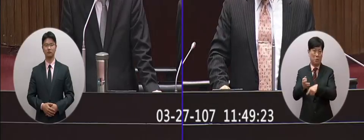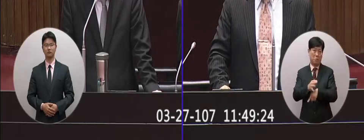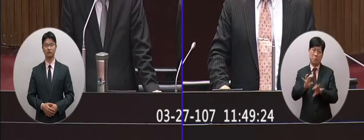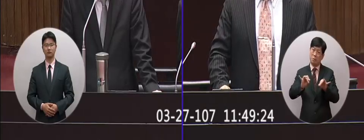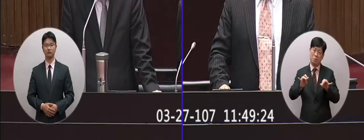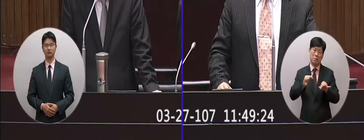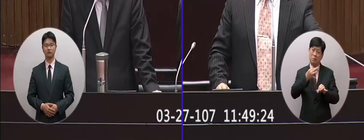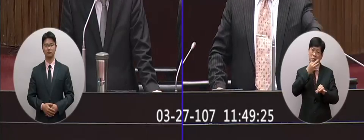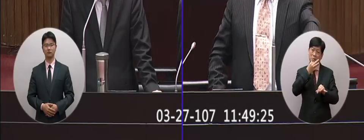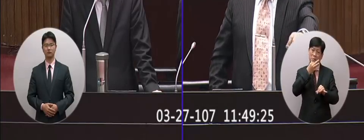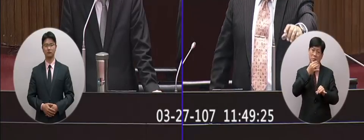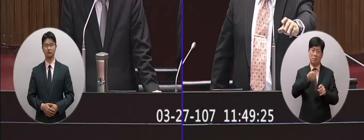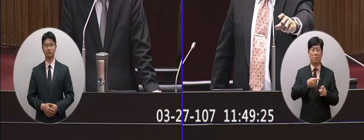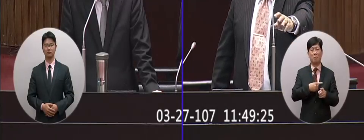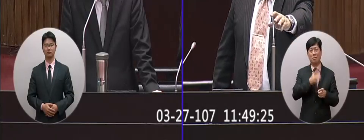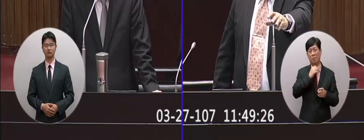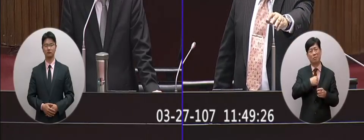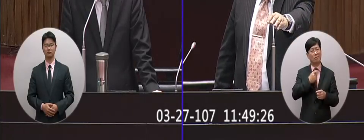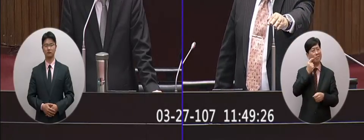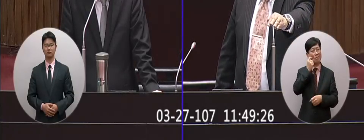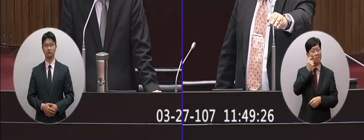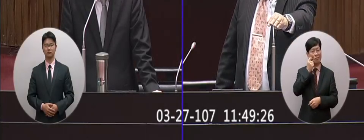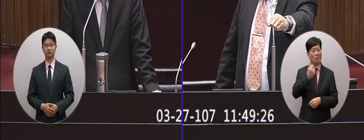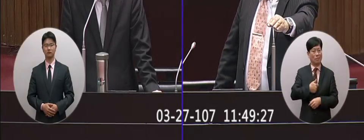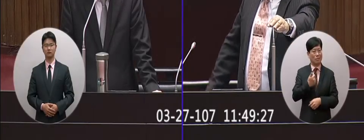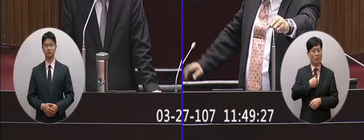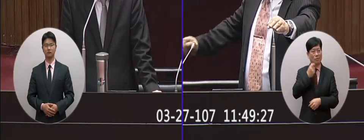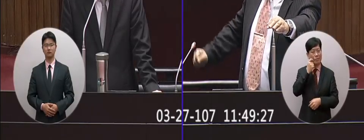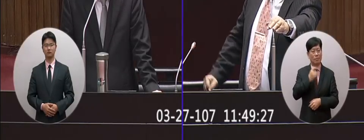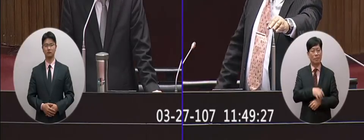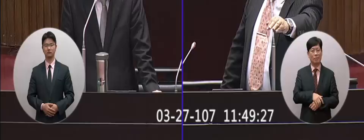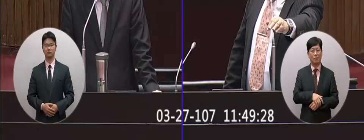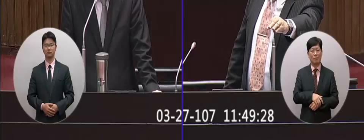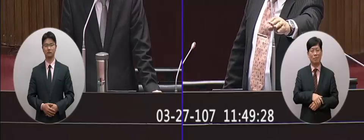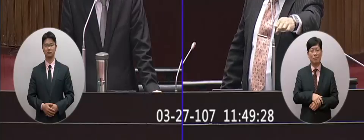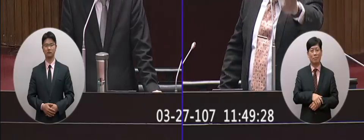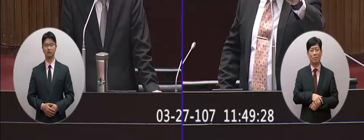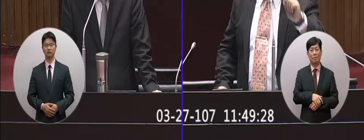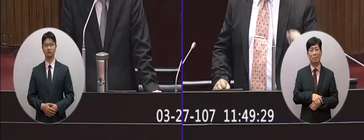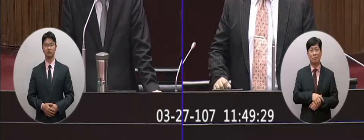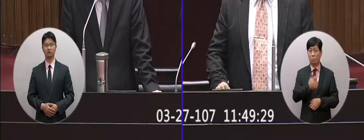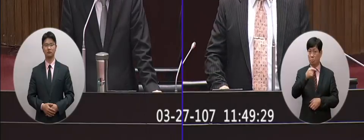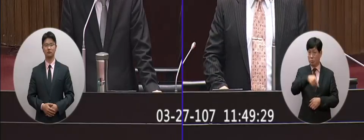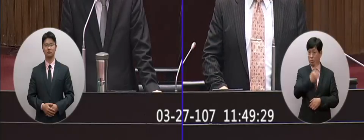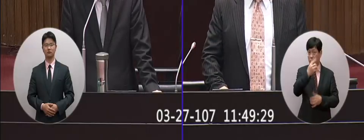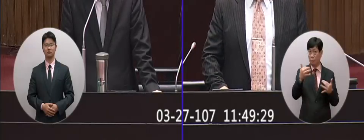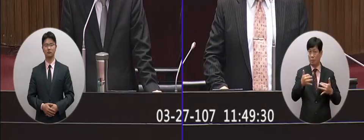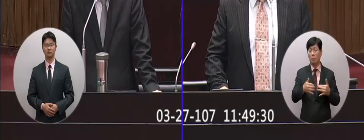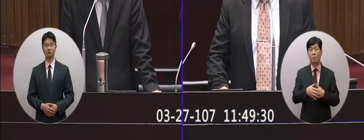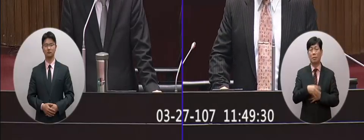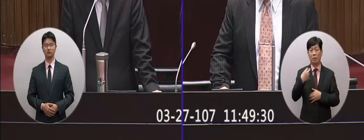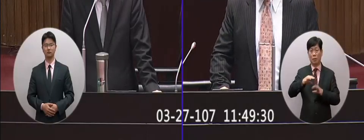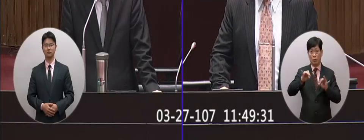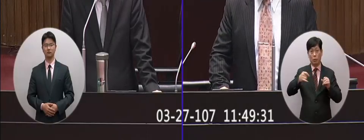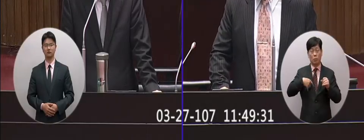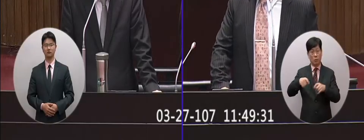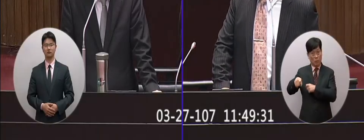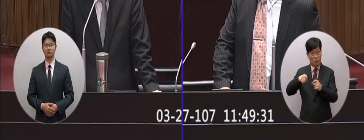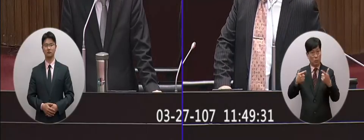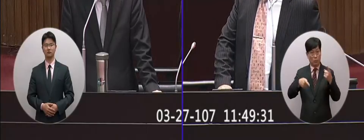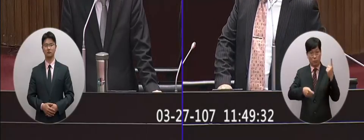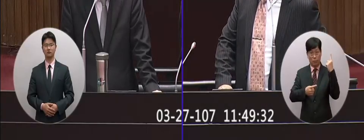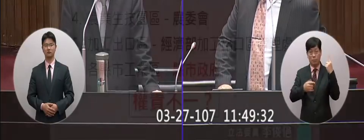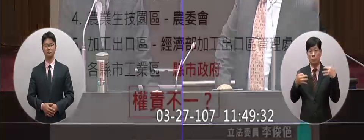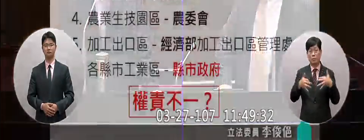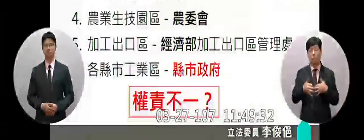这到尾来变阿婆谁跟爱吃饼，哦爱吃饼。但是我们再来看哈，其实不止这样的问题啦，我们土地政策不止这样的